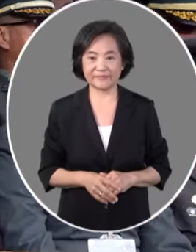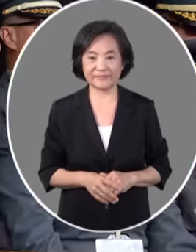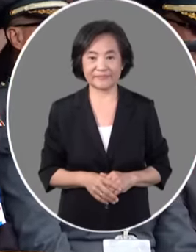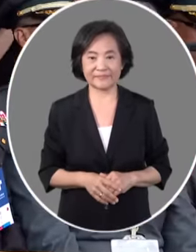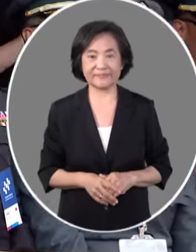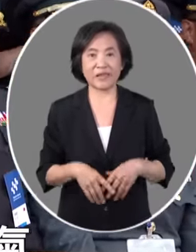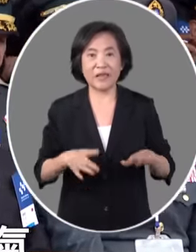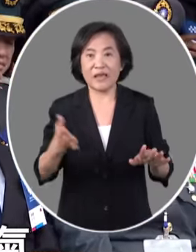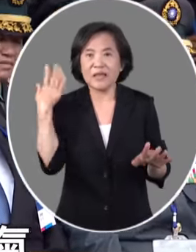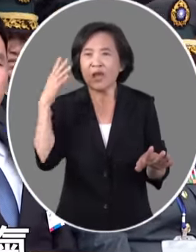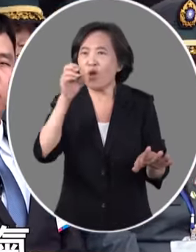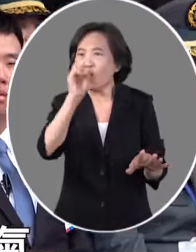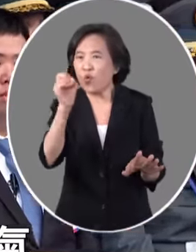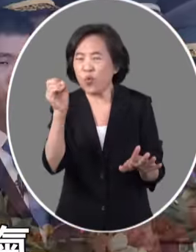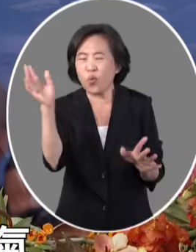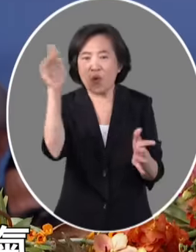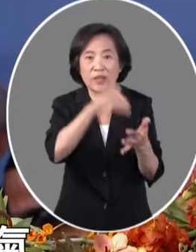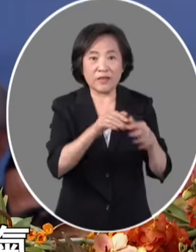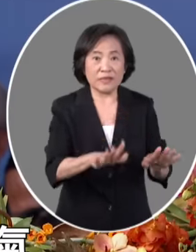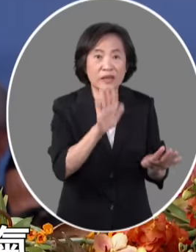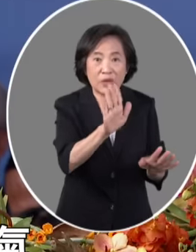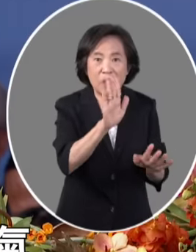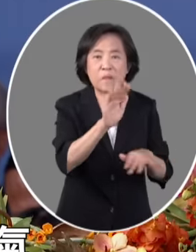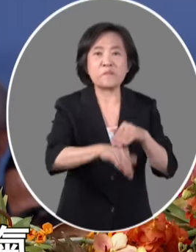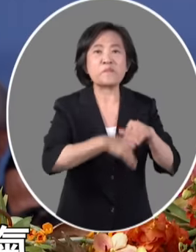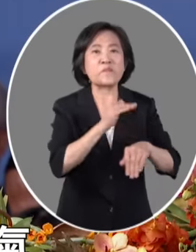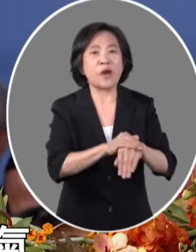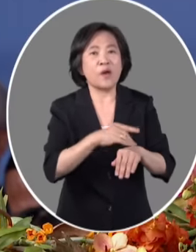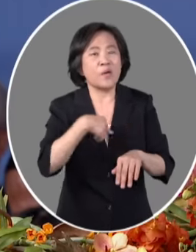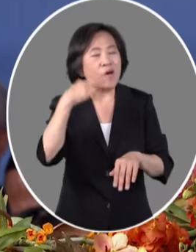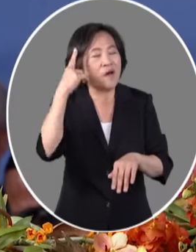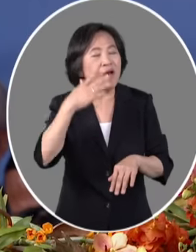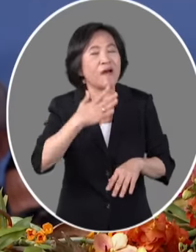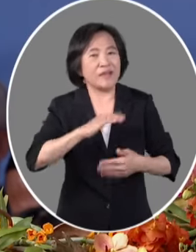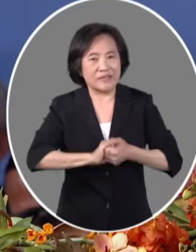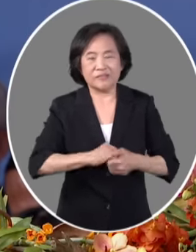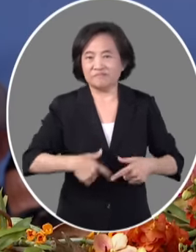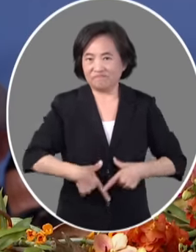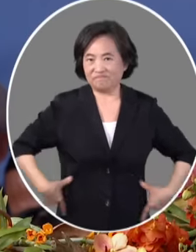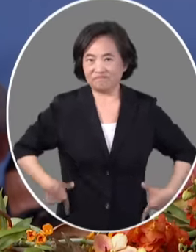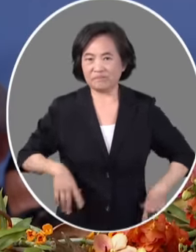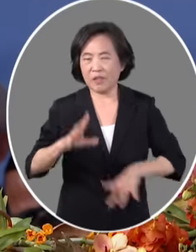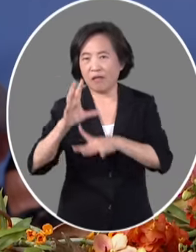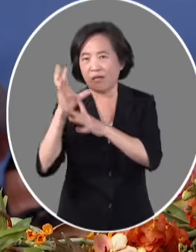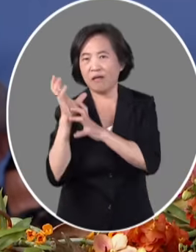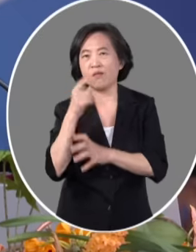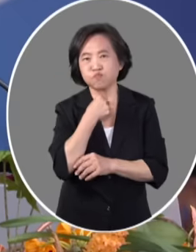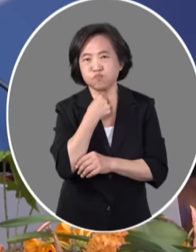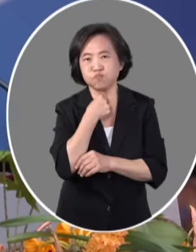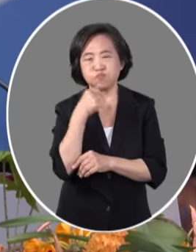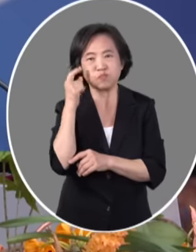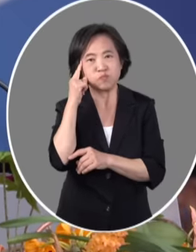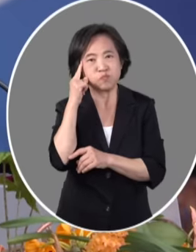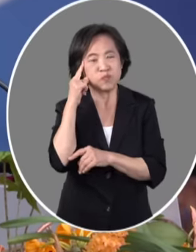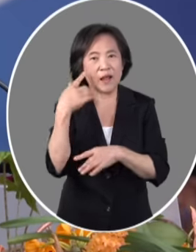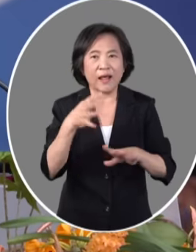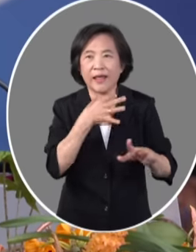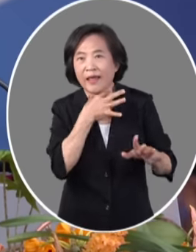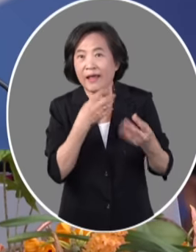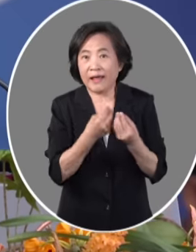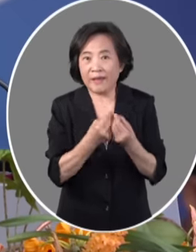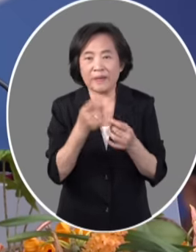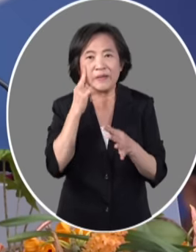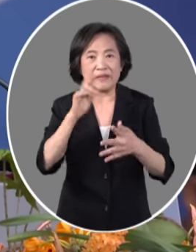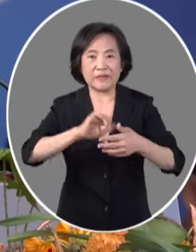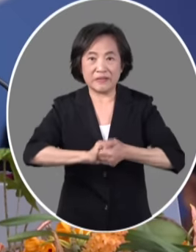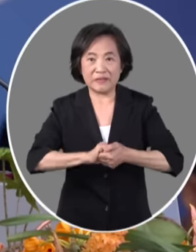从无到有，踏出这一步需要无比的勇气，要扛住压力，要突破瓶颈，要